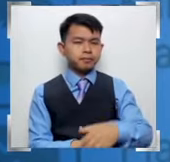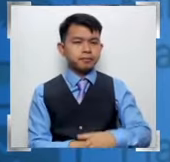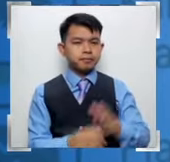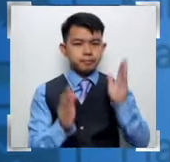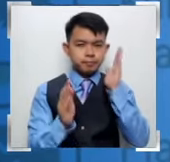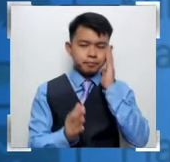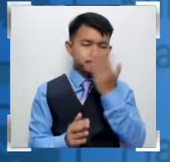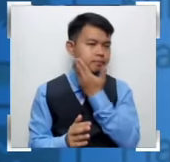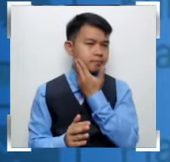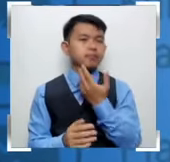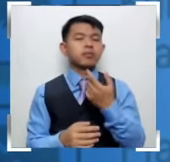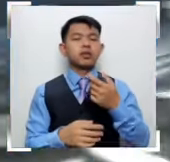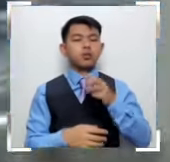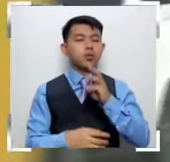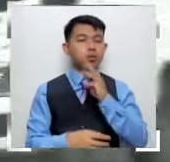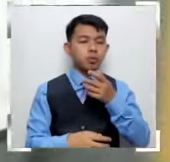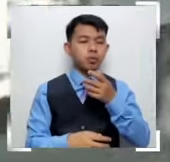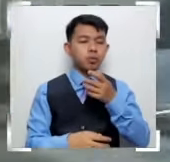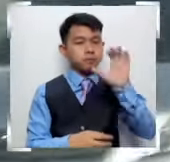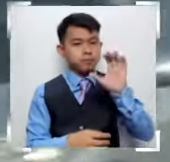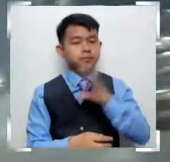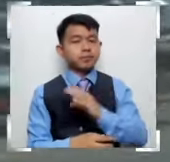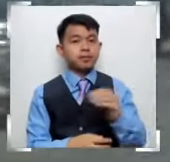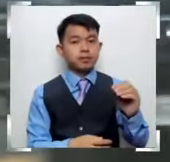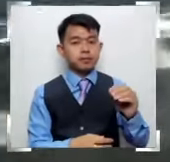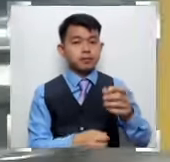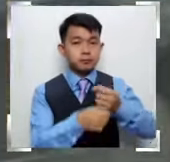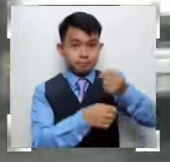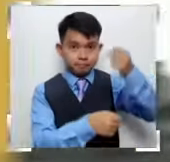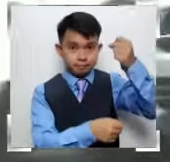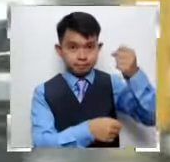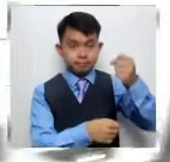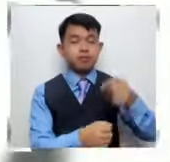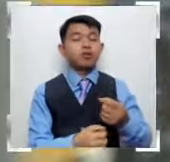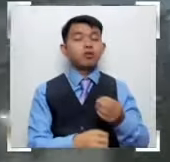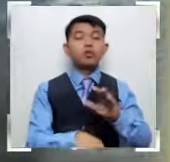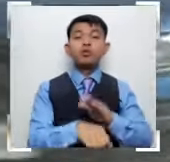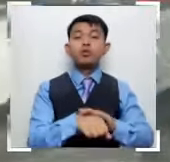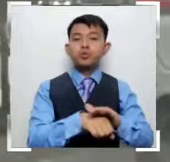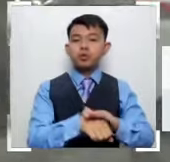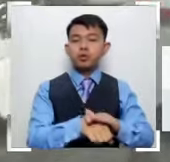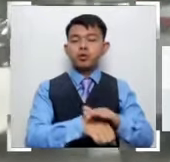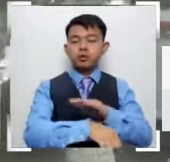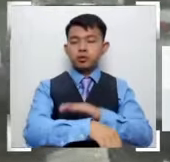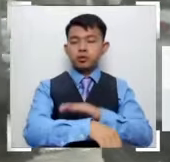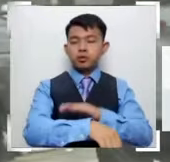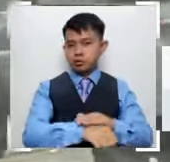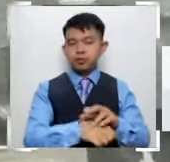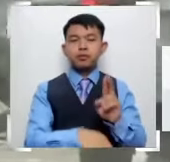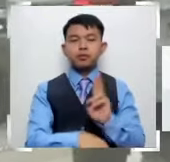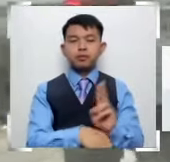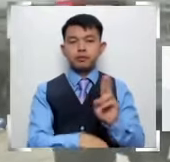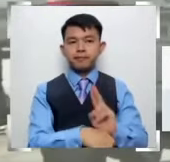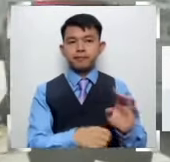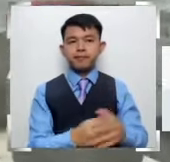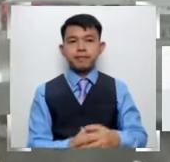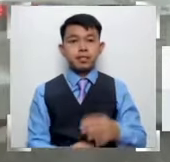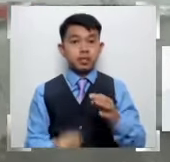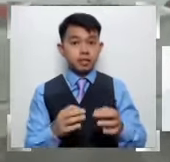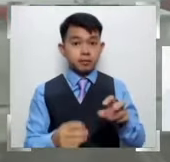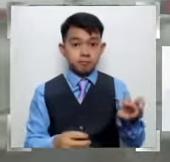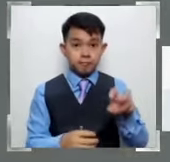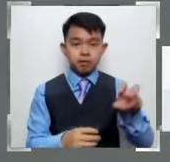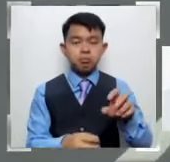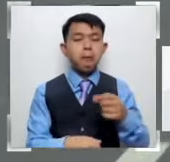at mag-sunscreen. Kung babiyahin naman, siguruhing nasa maayos na kondisyon ang sasakyan at